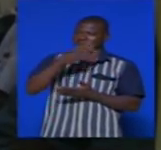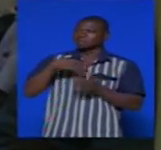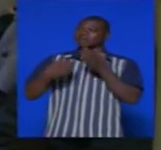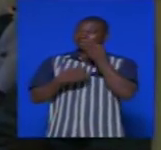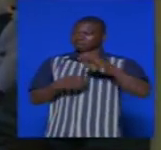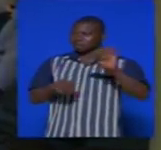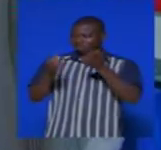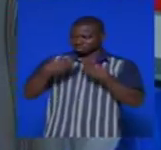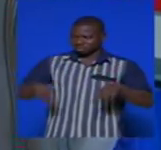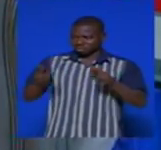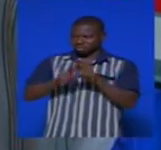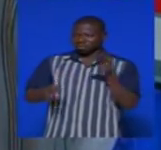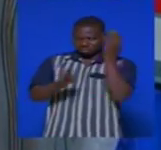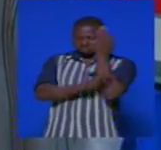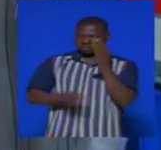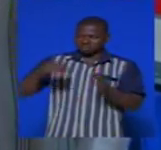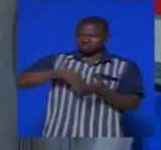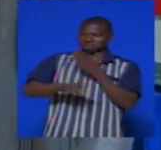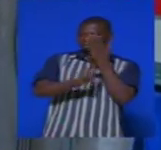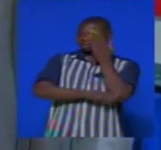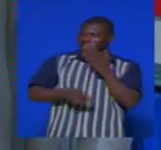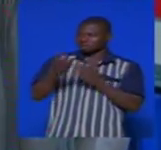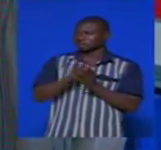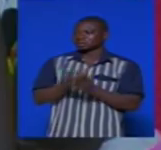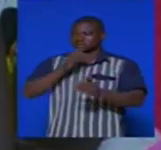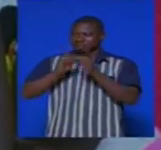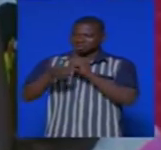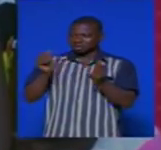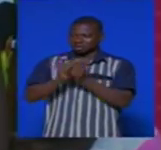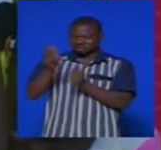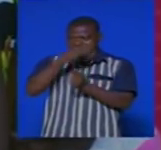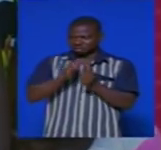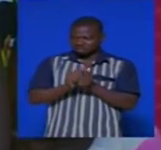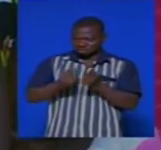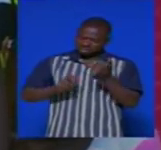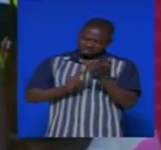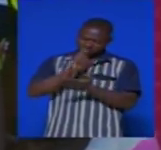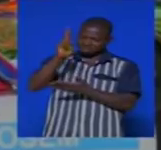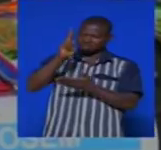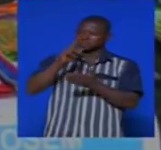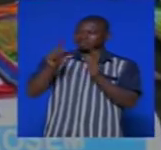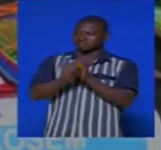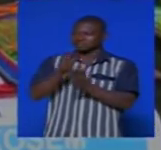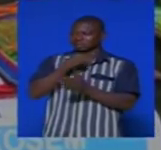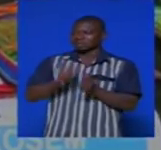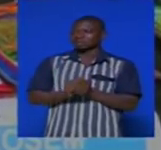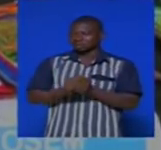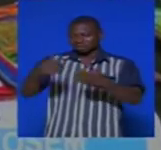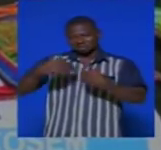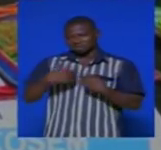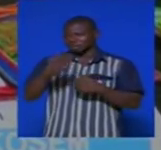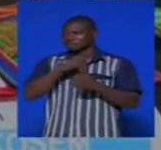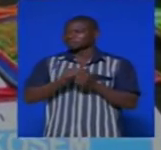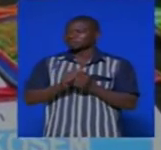dans la Yanya, ils se familiarisent avec les mécanismes liés à l'utilisation et à l'approvisionnement d'intrants agricoles